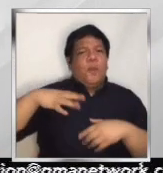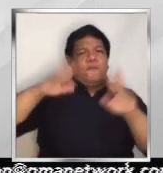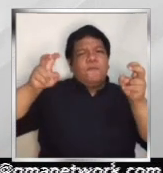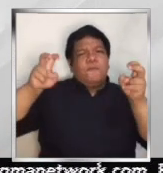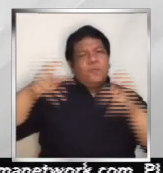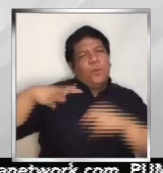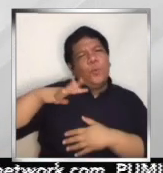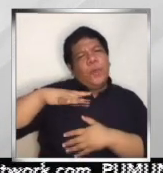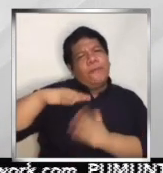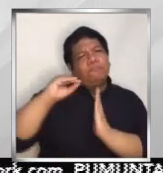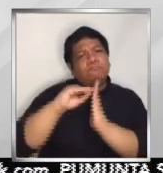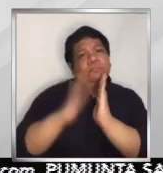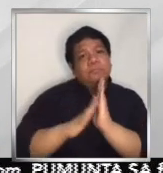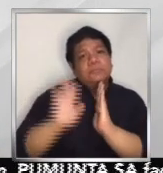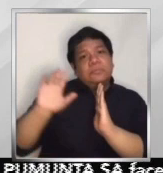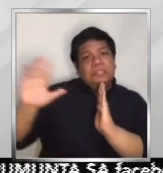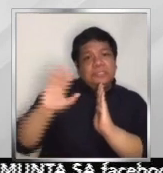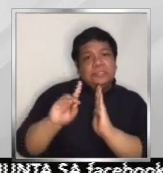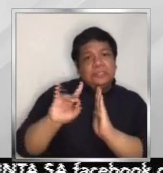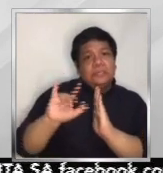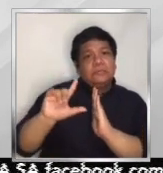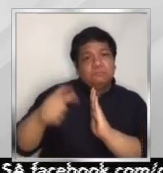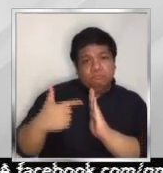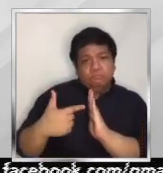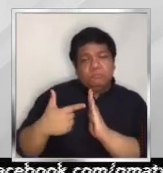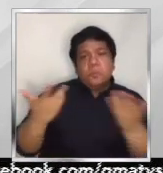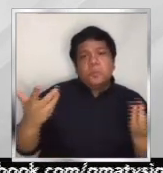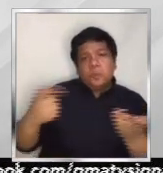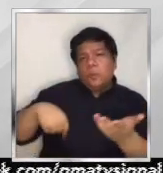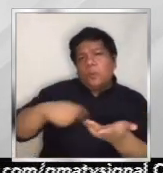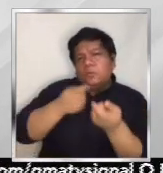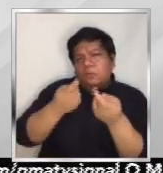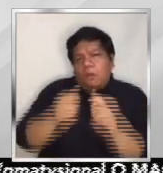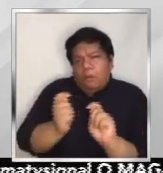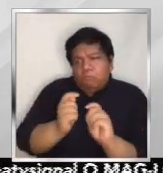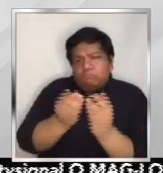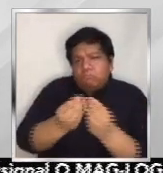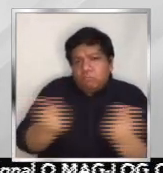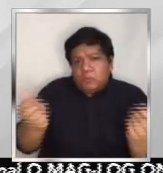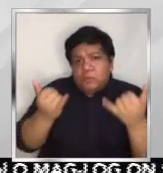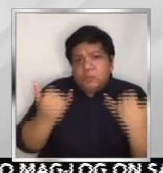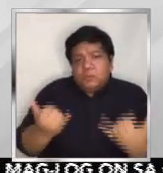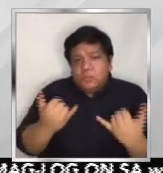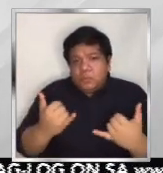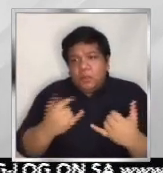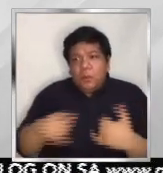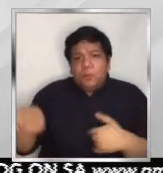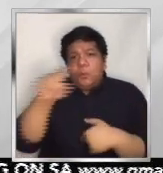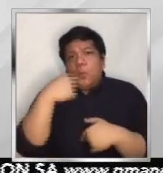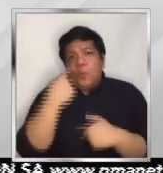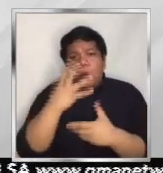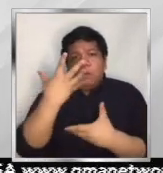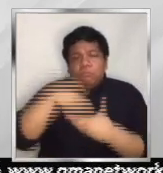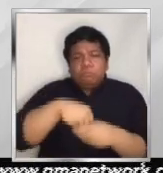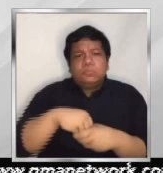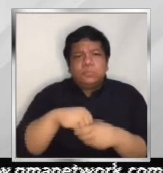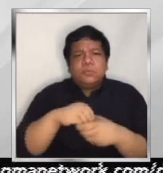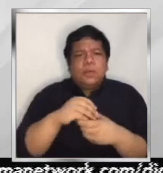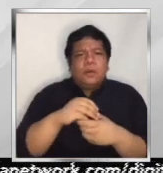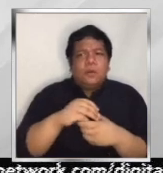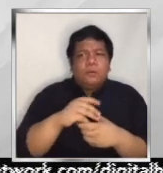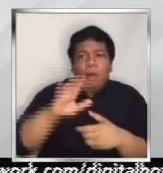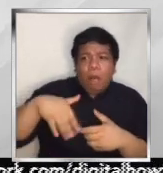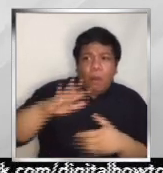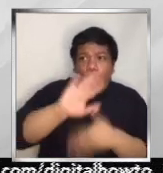DILG. So, yun naman po yung winaworkout namin ngayon, lahat po nang nakasama. Kasi ito talagang hindi naman makakasamang lahat dahil po